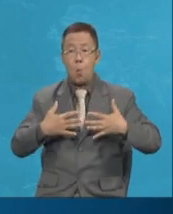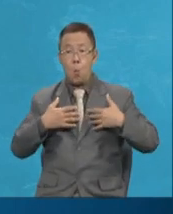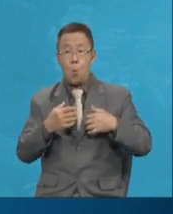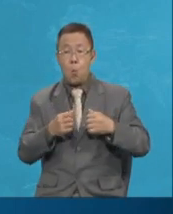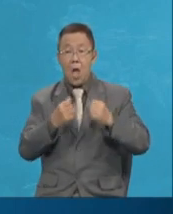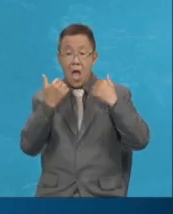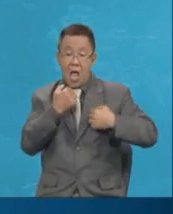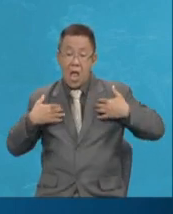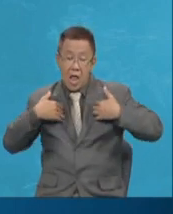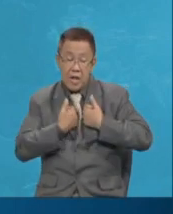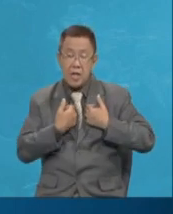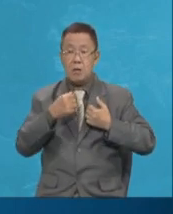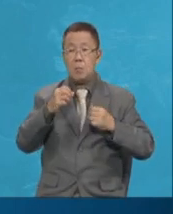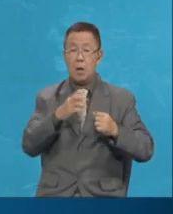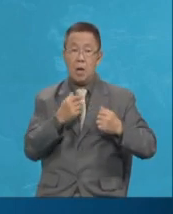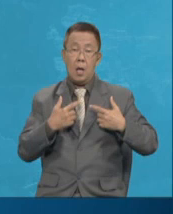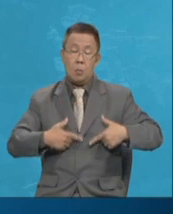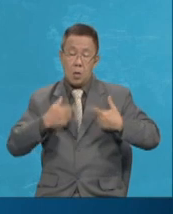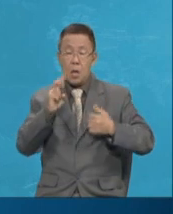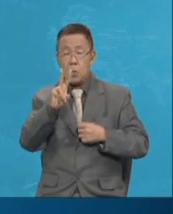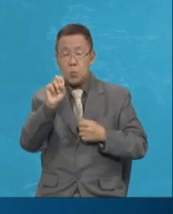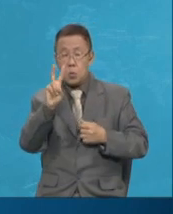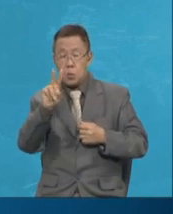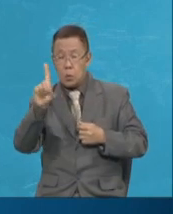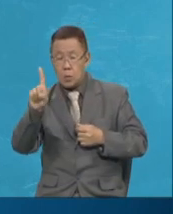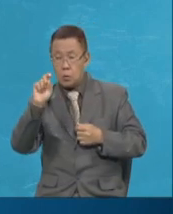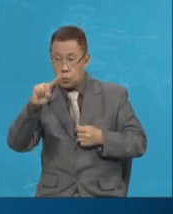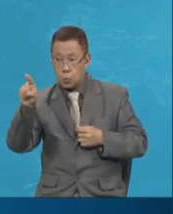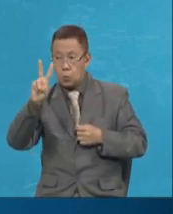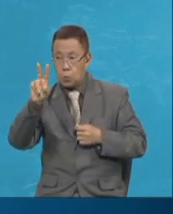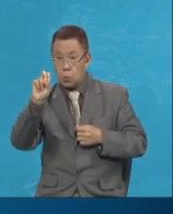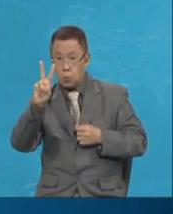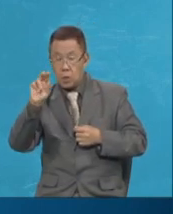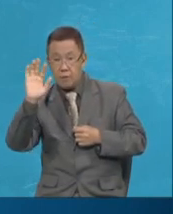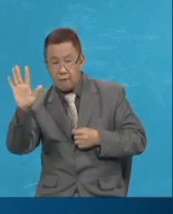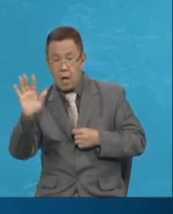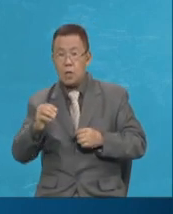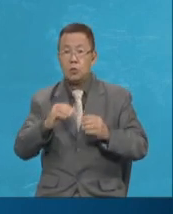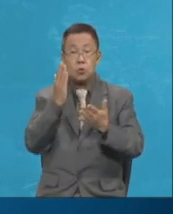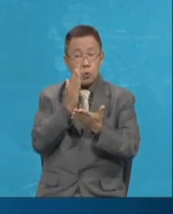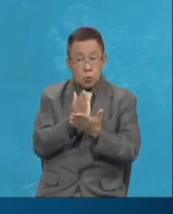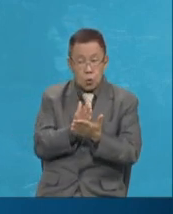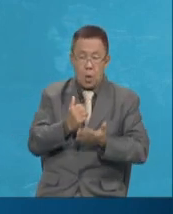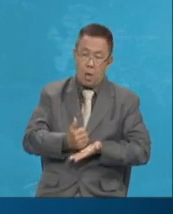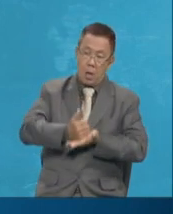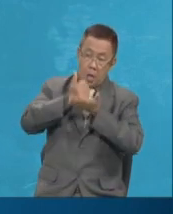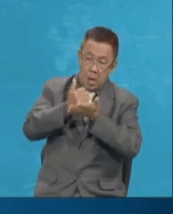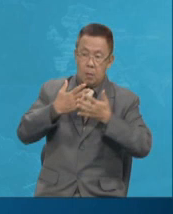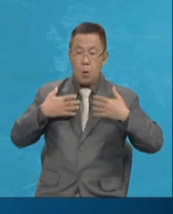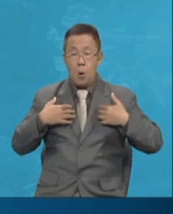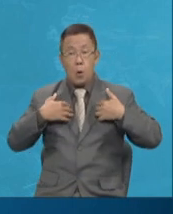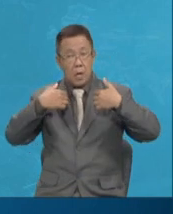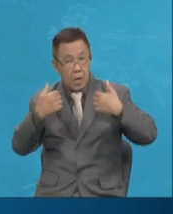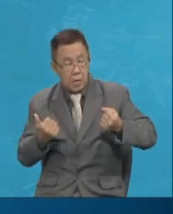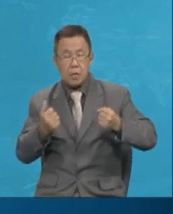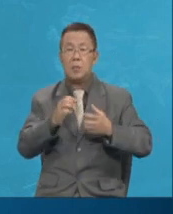Live infosmen 21 20-25 dengan sepenuhnya untuk mendukung kehidupan liar yaitu dalam mencegah perdagangan